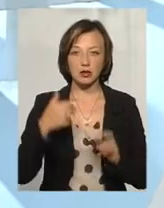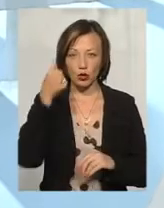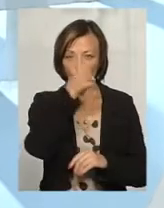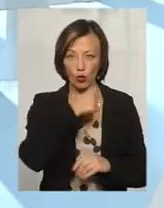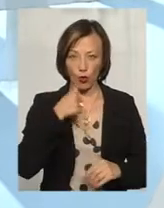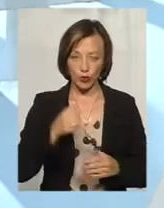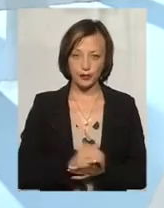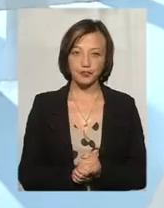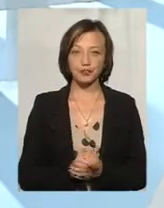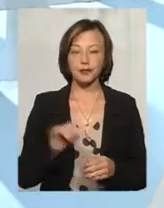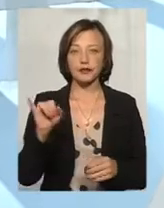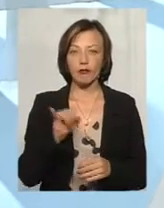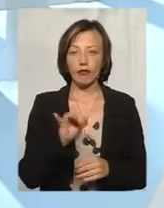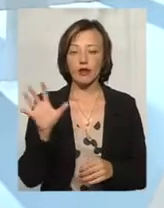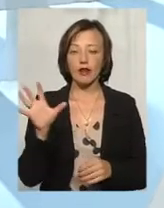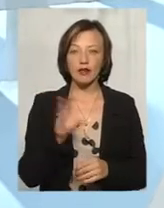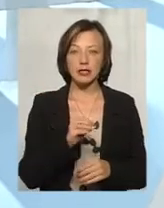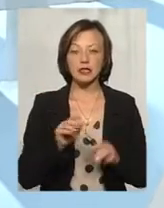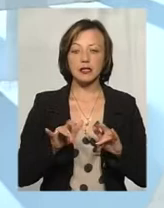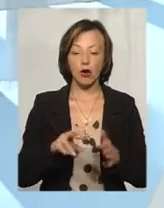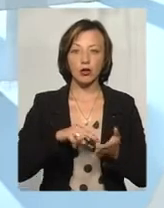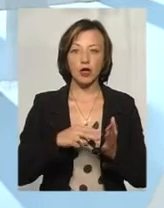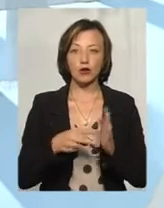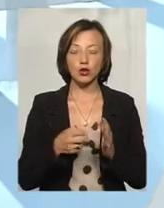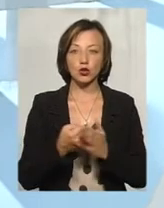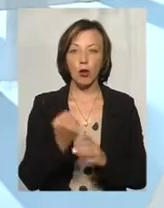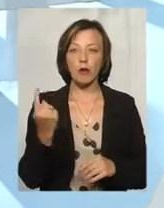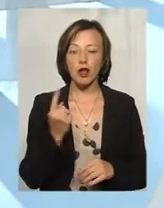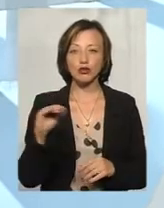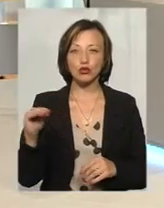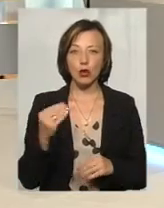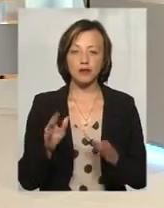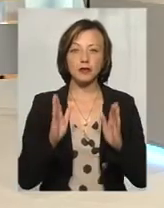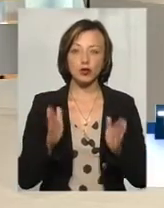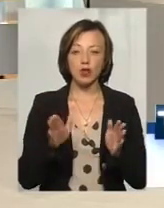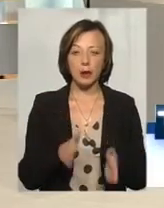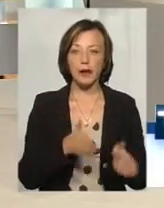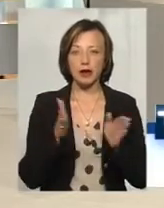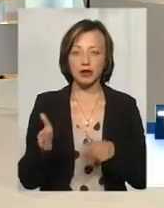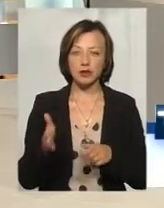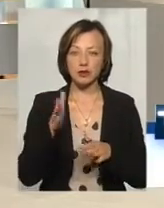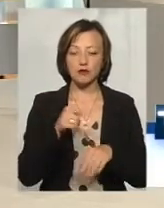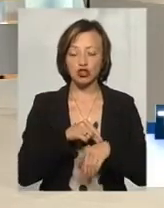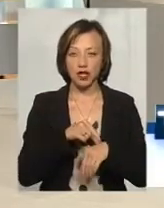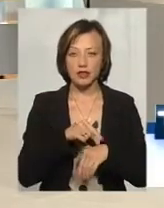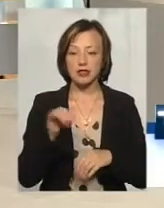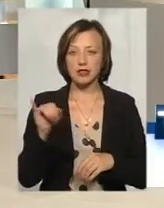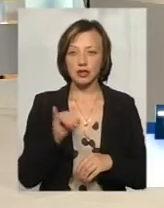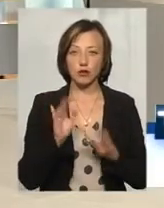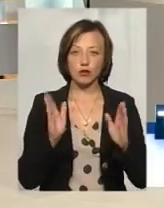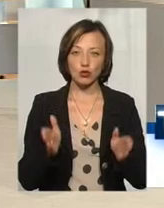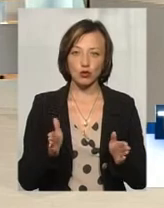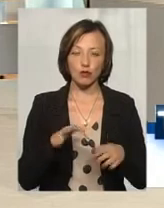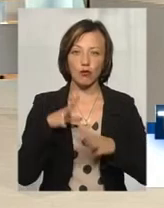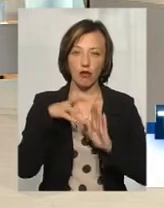року. І, відповідно, всі заходи, які планувалися до 1 жовтня, будуть перенесені в часі і будуть